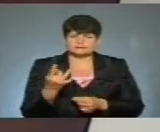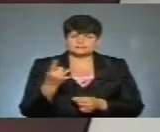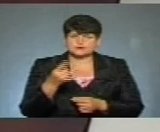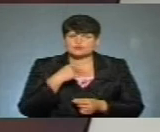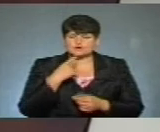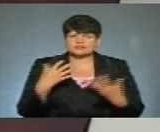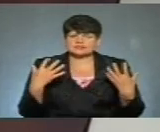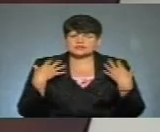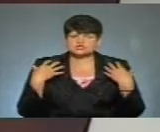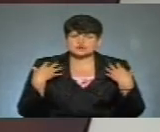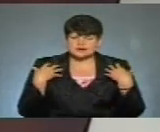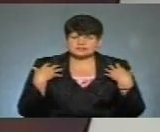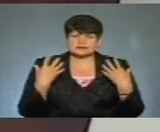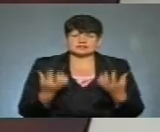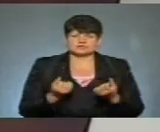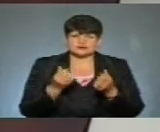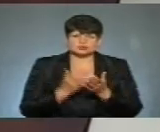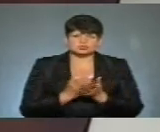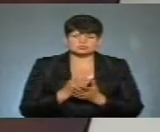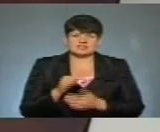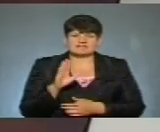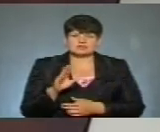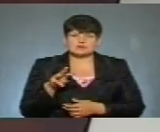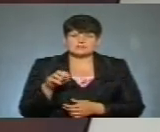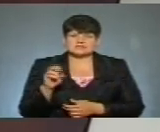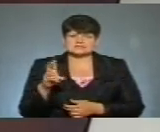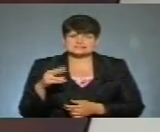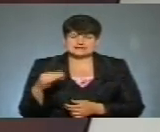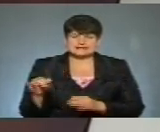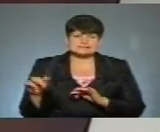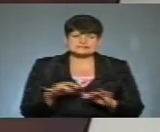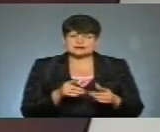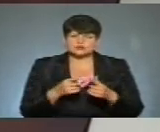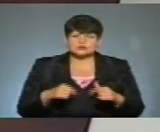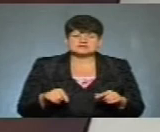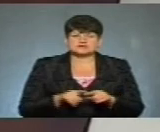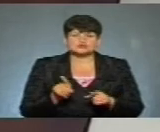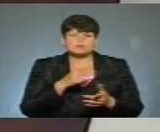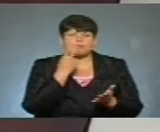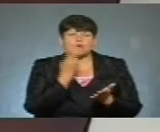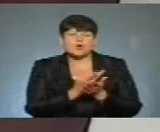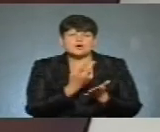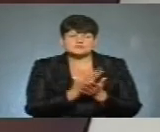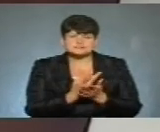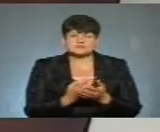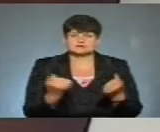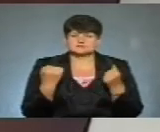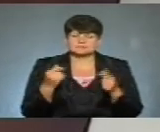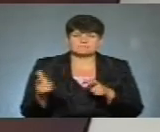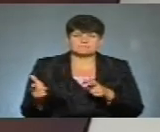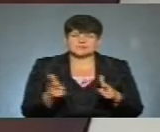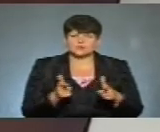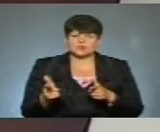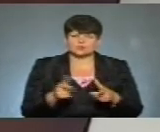управління пожежно-рятувальної служби Віктор Маслей. За його словами, захід організували, щоб показати фізичну підготовку